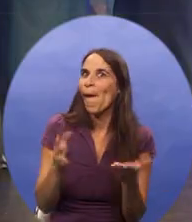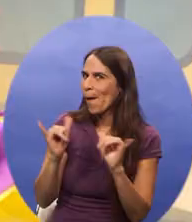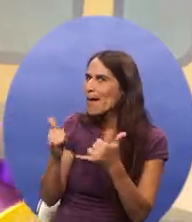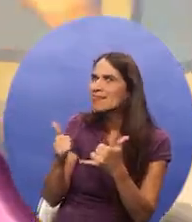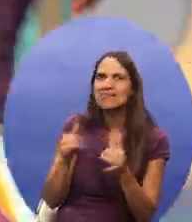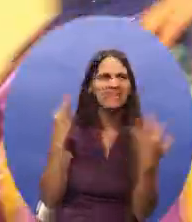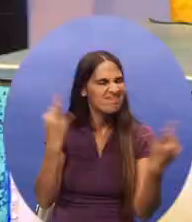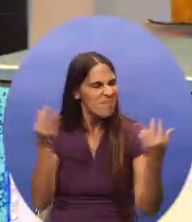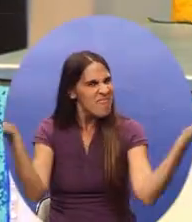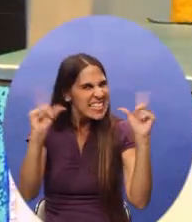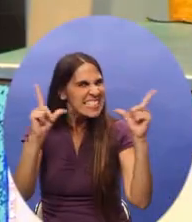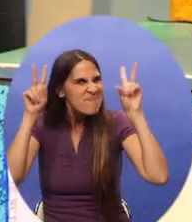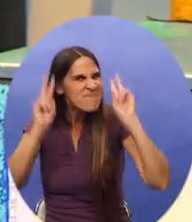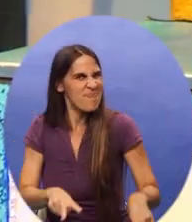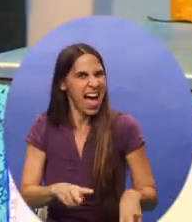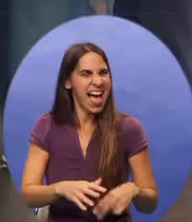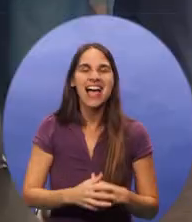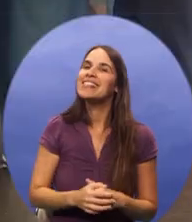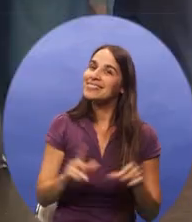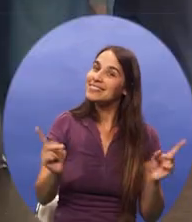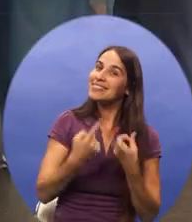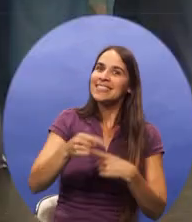איזה כיף פה!